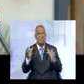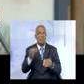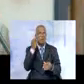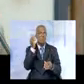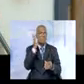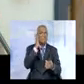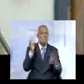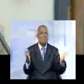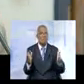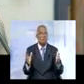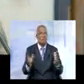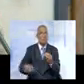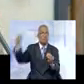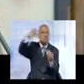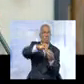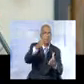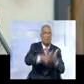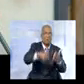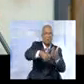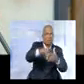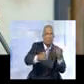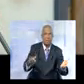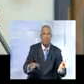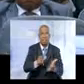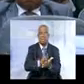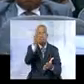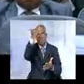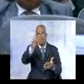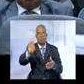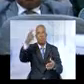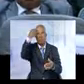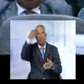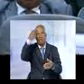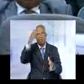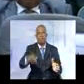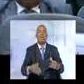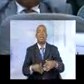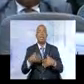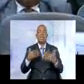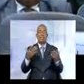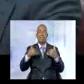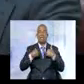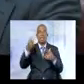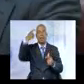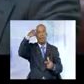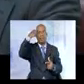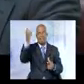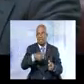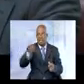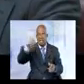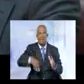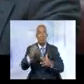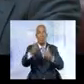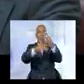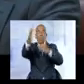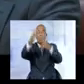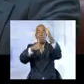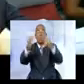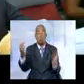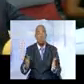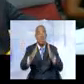panélistes. Jean-François Moreau, président de la Chambre syndicale des promoteurs et aménageurs de Côte d'Ivoire. Souleymane Dogoni, directeur général